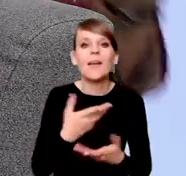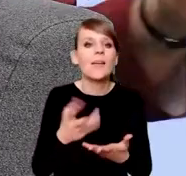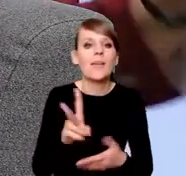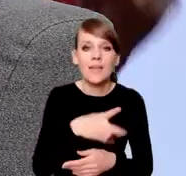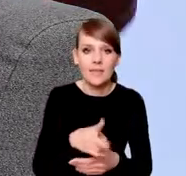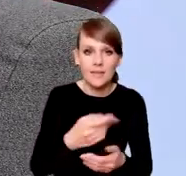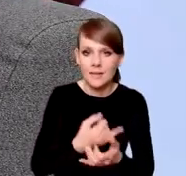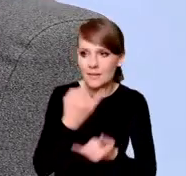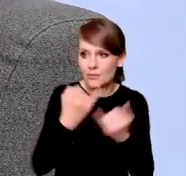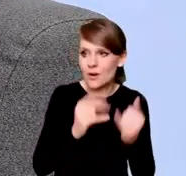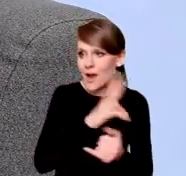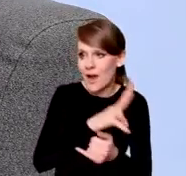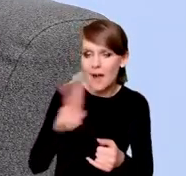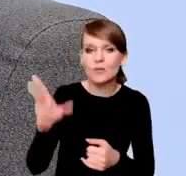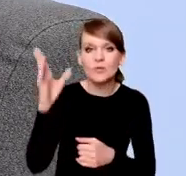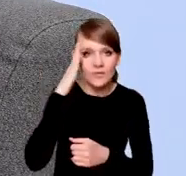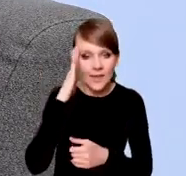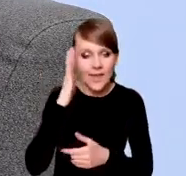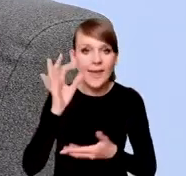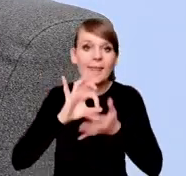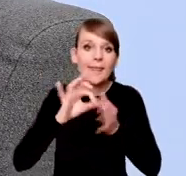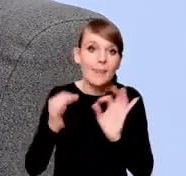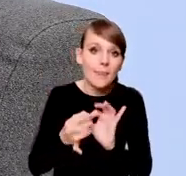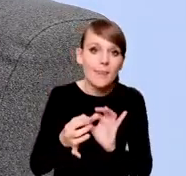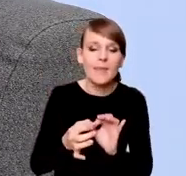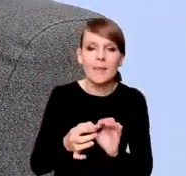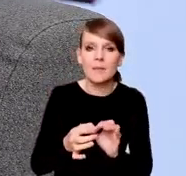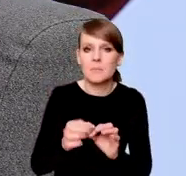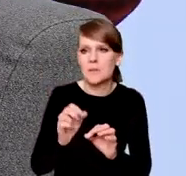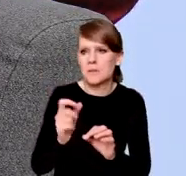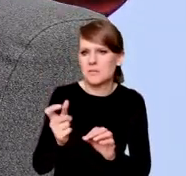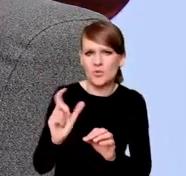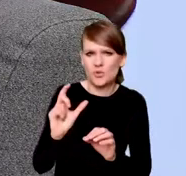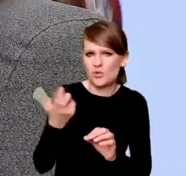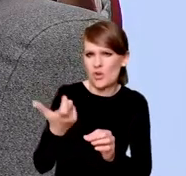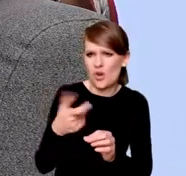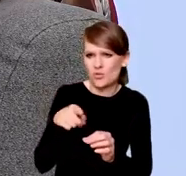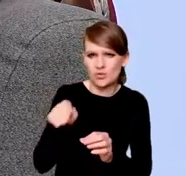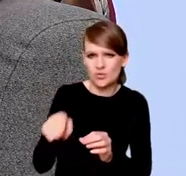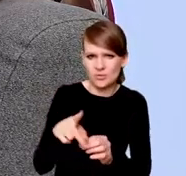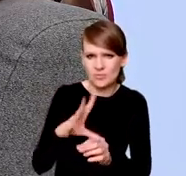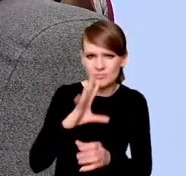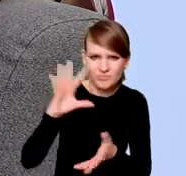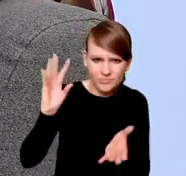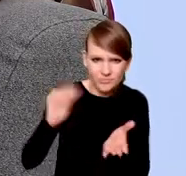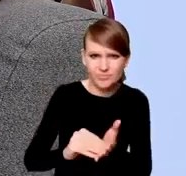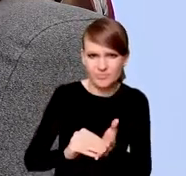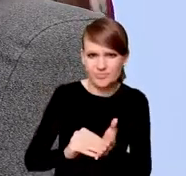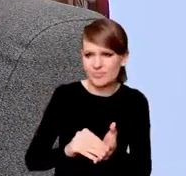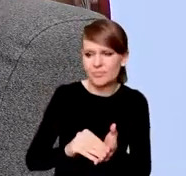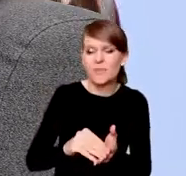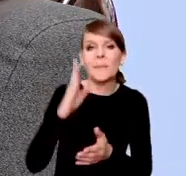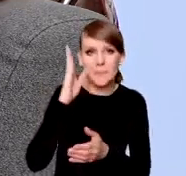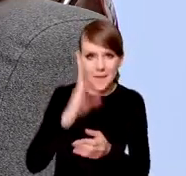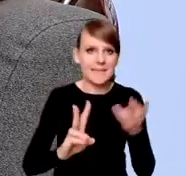wspólnoty wiedzą, że gdyby coś się takiego stało po raz kolejny, to będzie jakaś reakcja. Czyli innymi